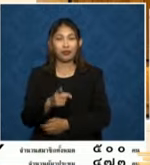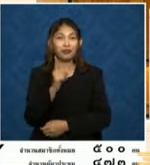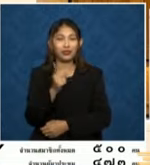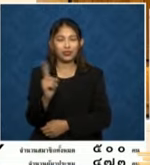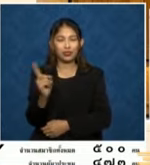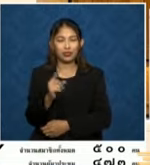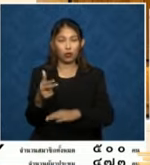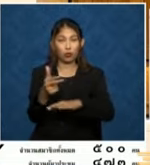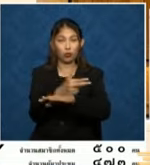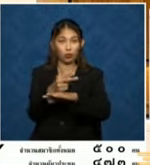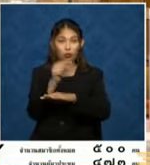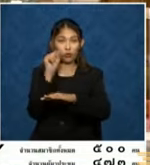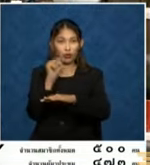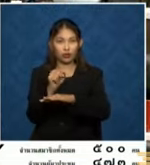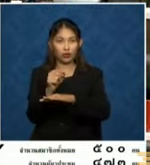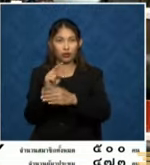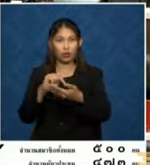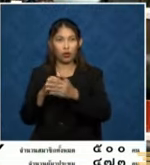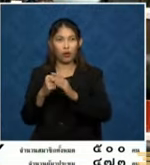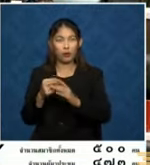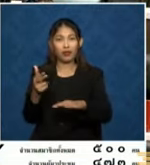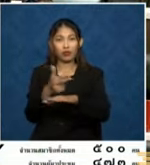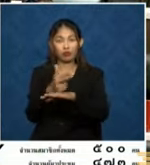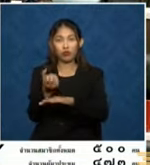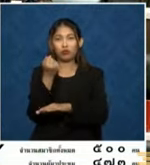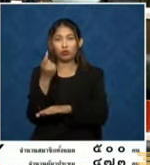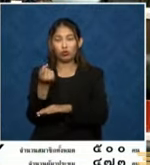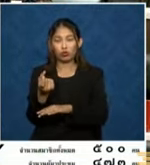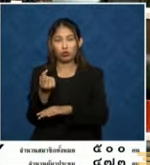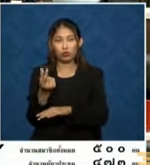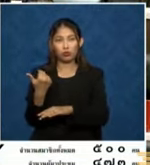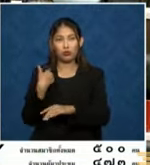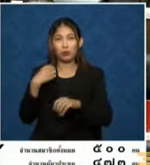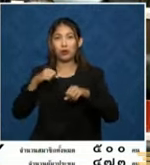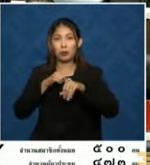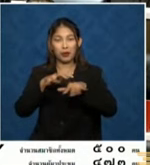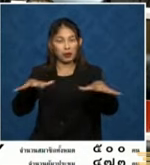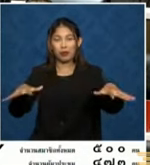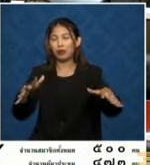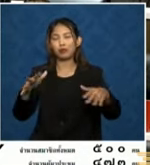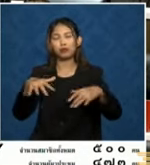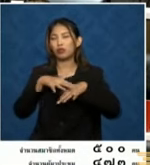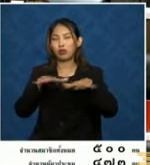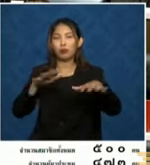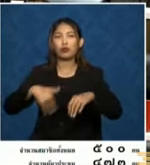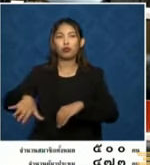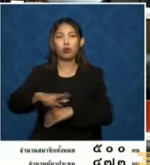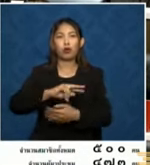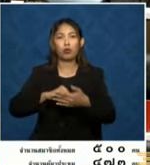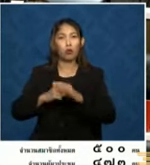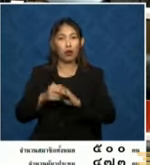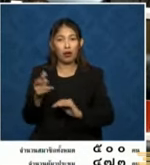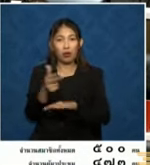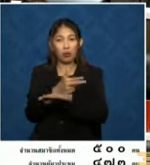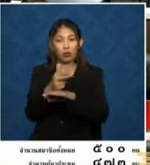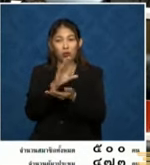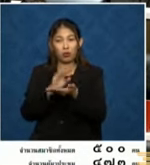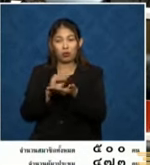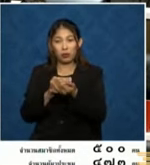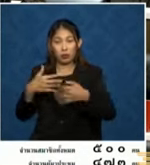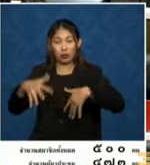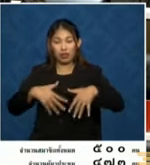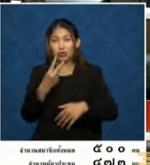คลิปดังกล่าวเป็นคลิปที่เป็นการถ่ายทอดสดนะครับเวทีเสวนาซึ่งก็มีการเผยแพร่อยู่ในสื่อสาธารณะอยู่แล้วนะครับดังนั้นไม่ได้เป็นคลิปอะไรที่ประชาชนเข้าถึง